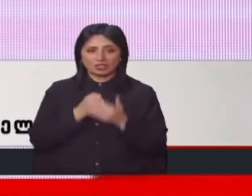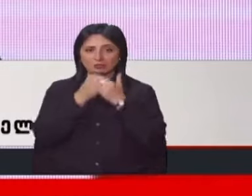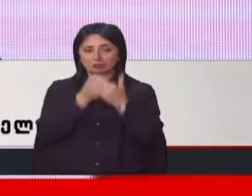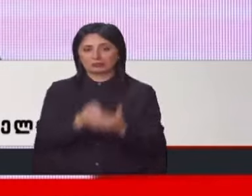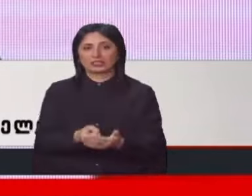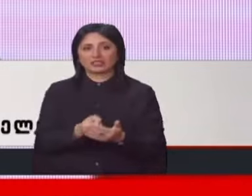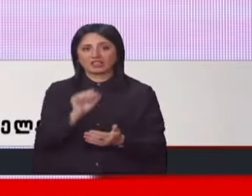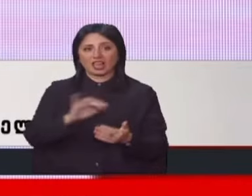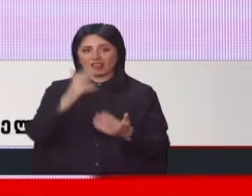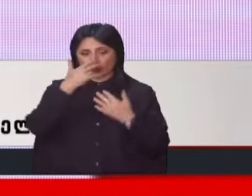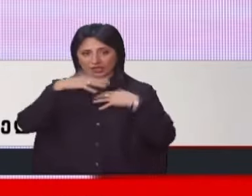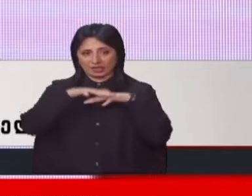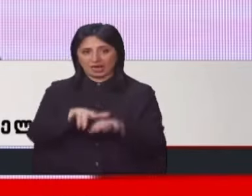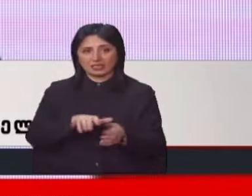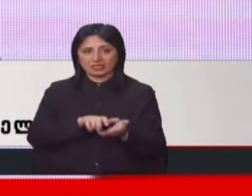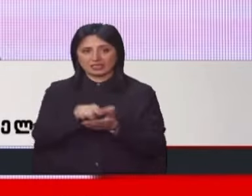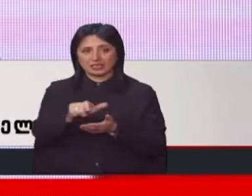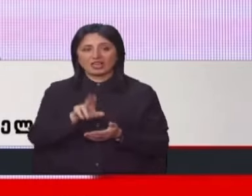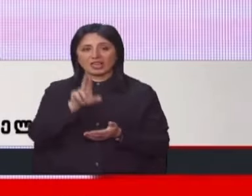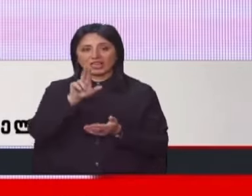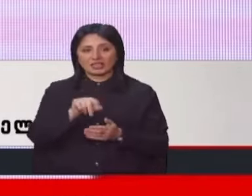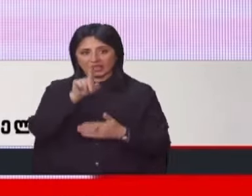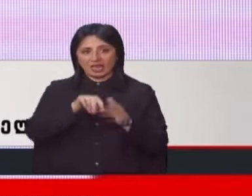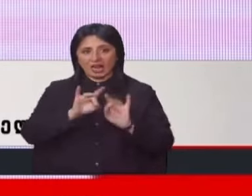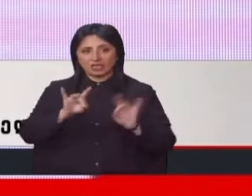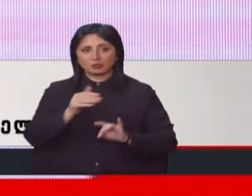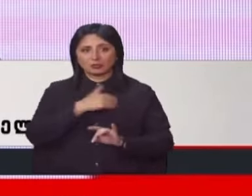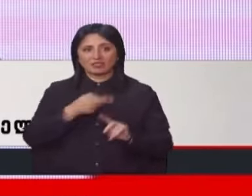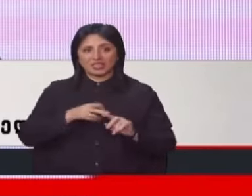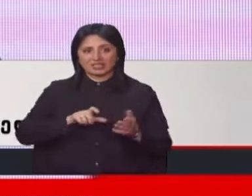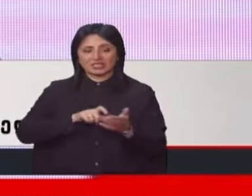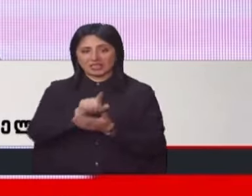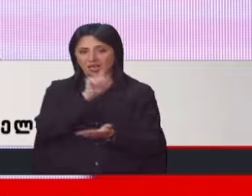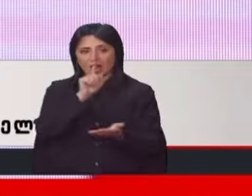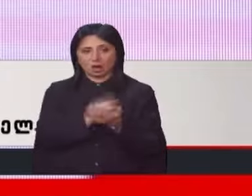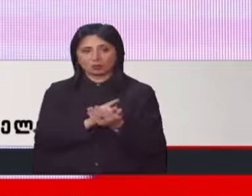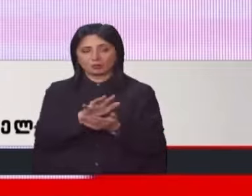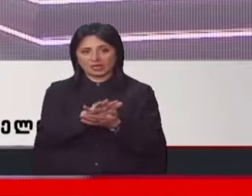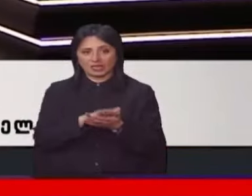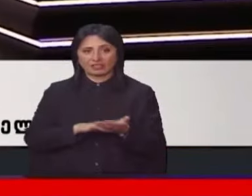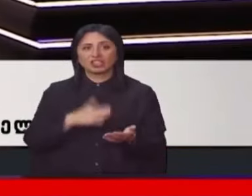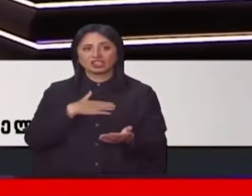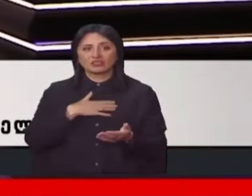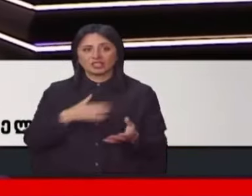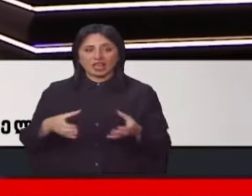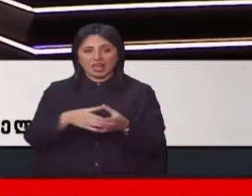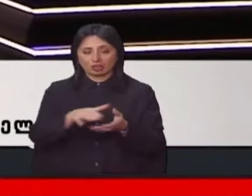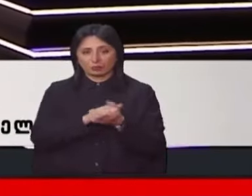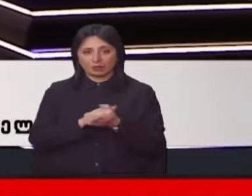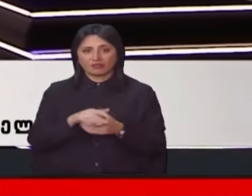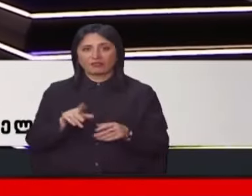მიღწევა ევროინტეგრაციის გზაზე და დააგარწმუნოთ მინდა, რომ ეს გზა აუცილებლად გაგრძელდება და ჩვენ